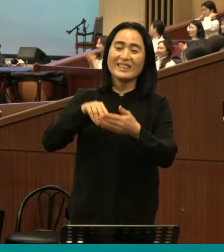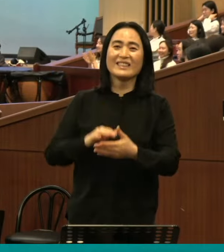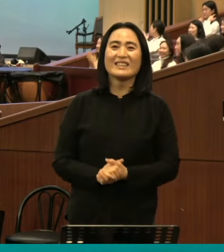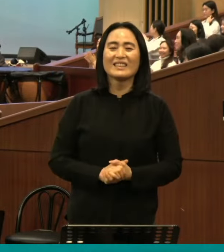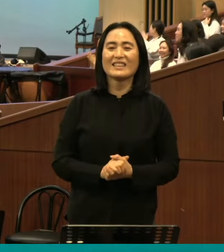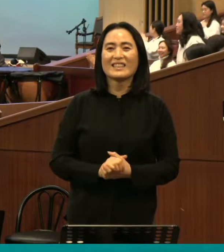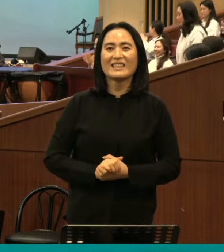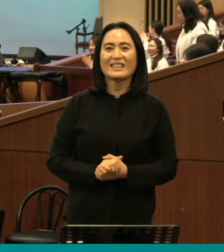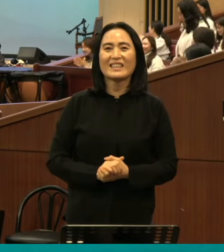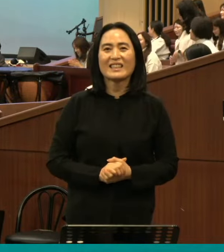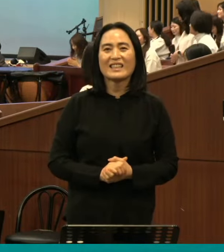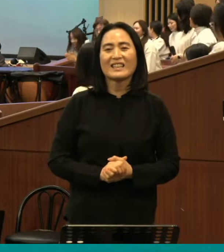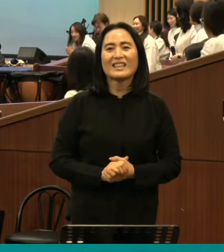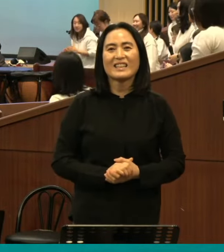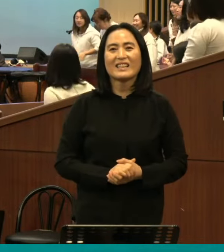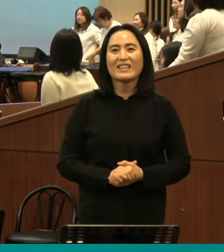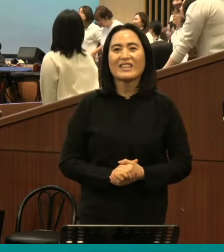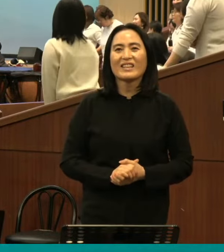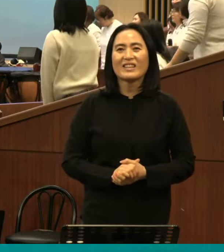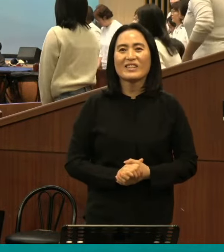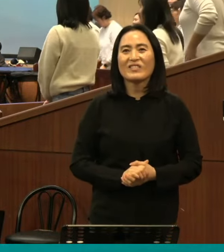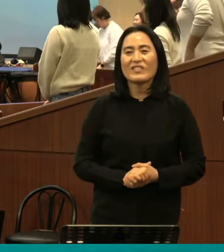자, 읽었어요.